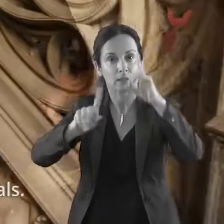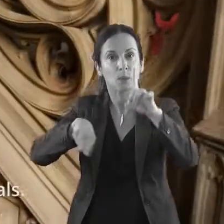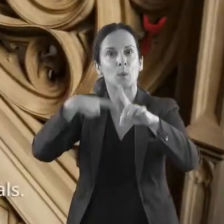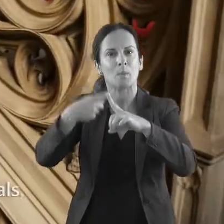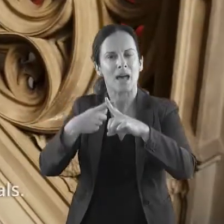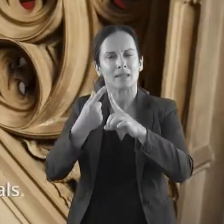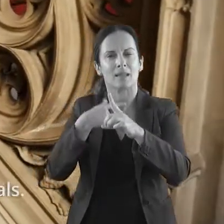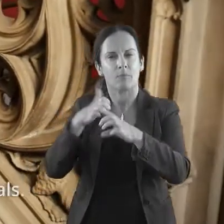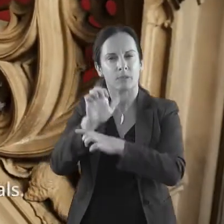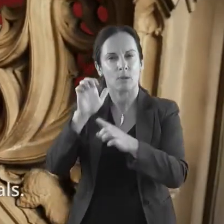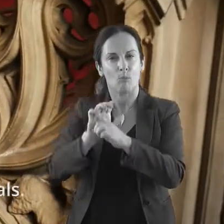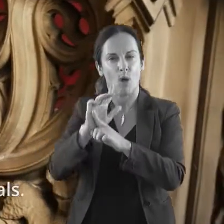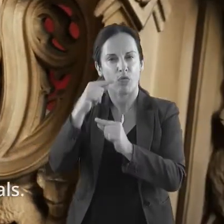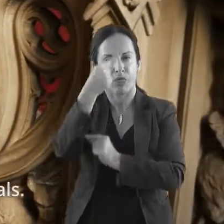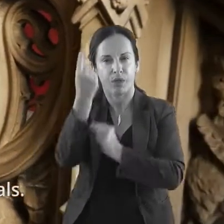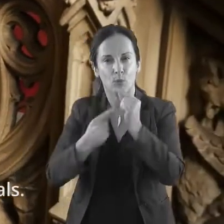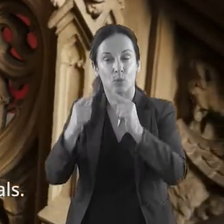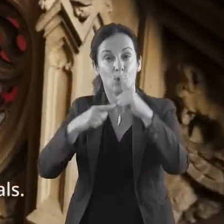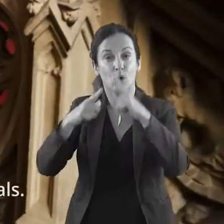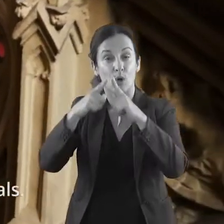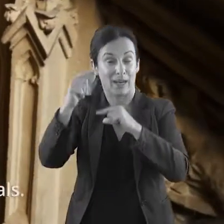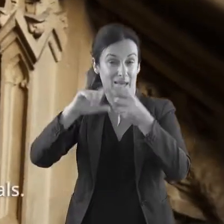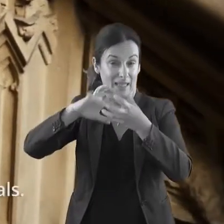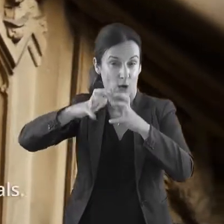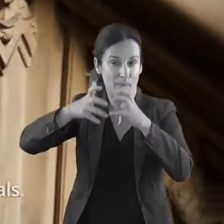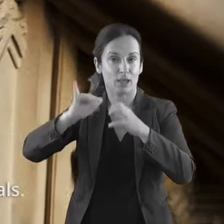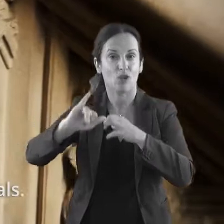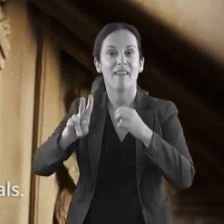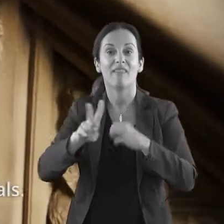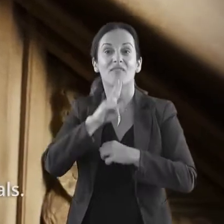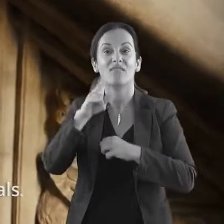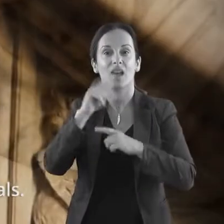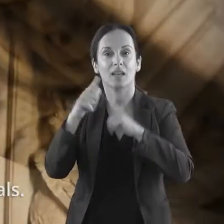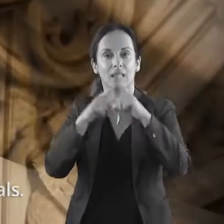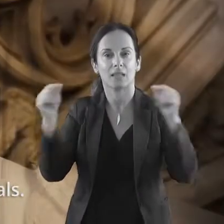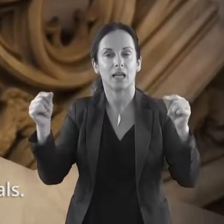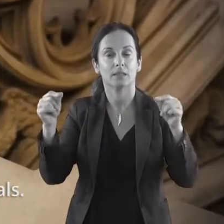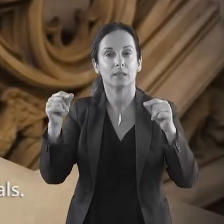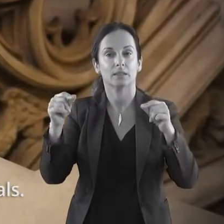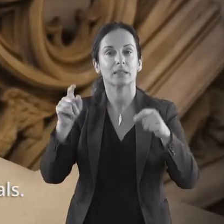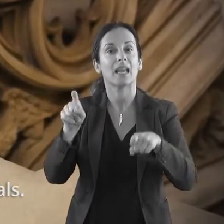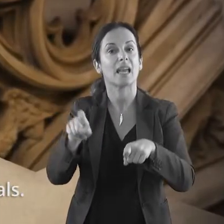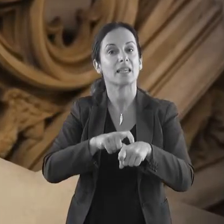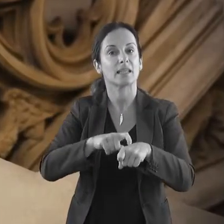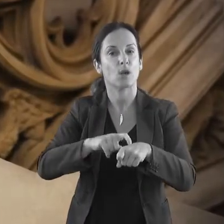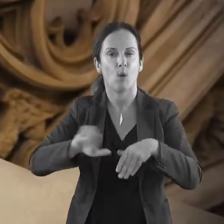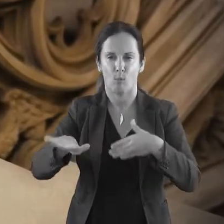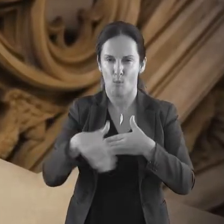La barana, escalada, i està ornamentada amb animals fantàstics i motius geomètrics i vegetals.